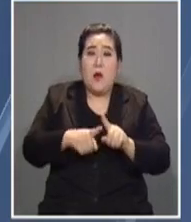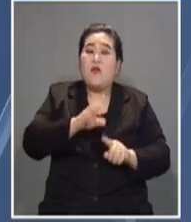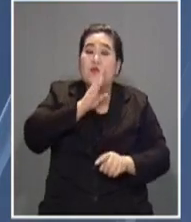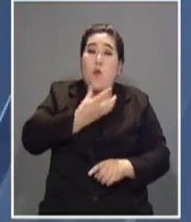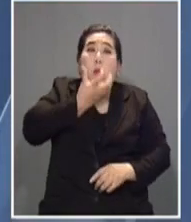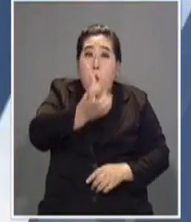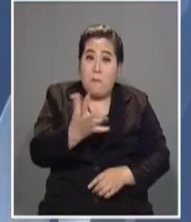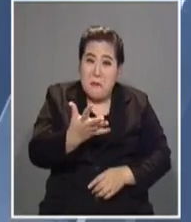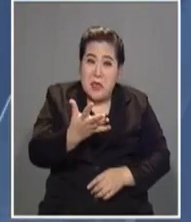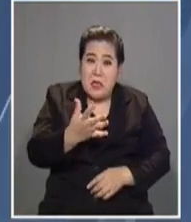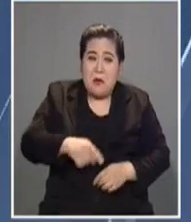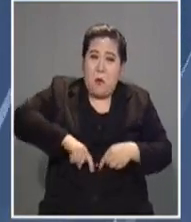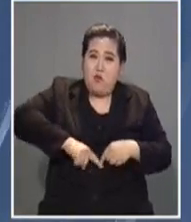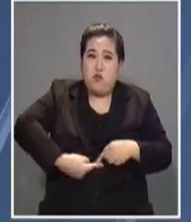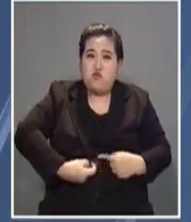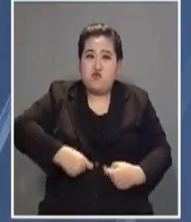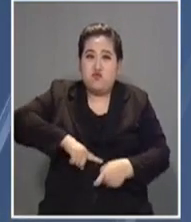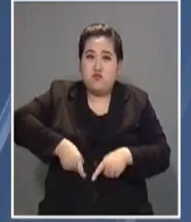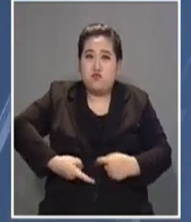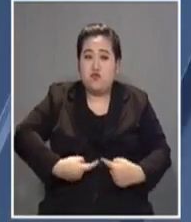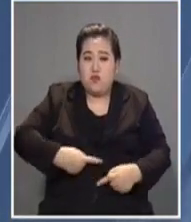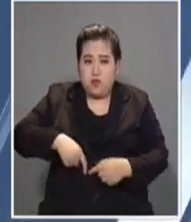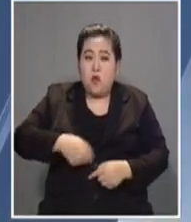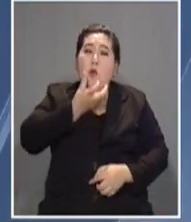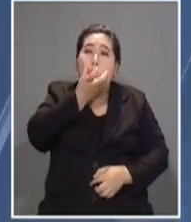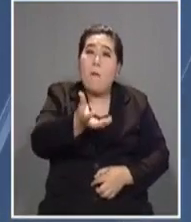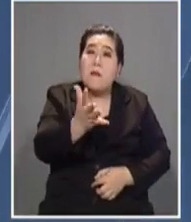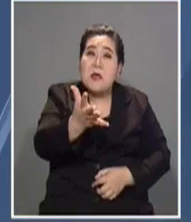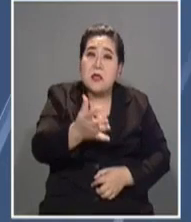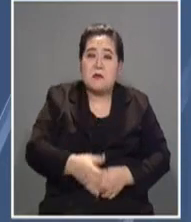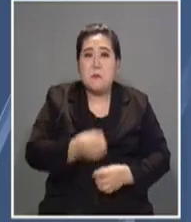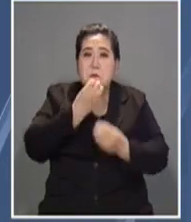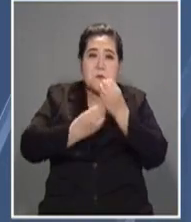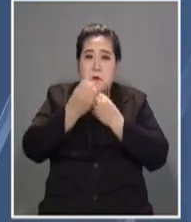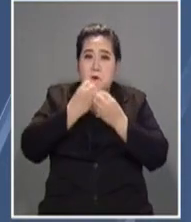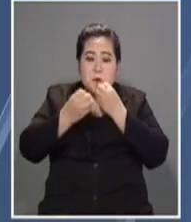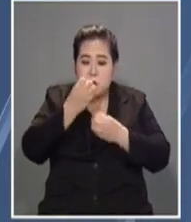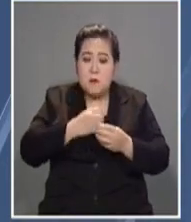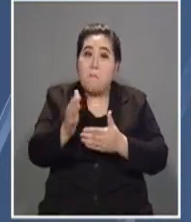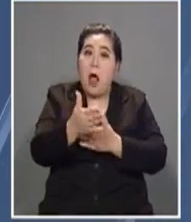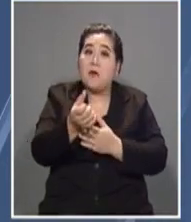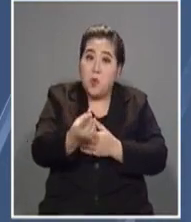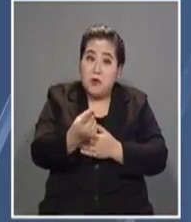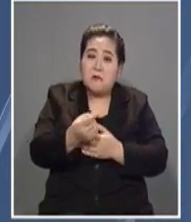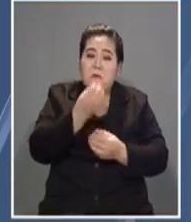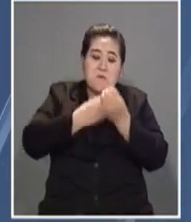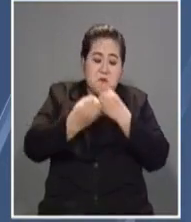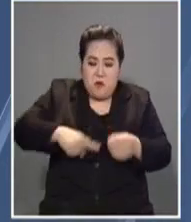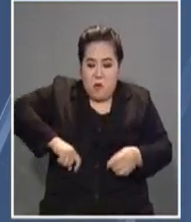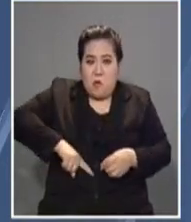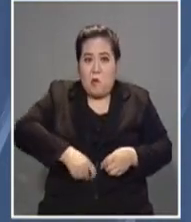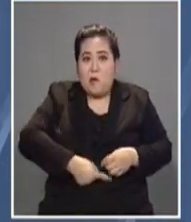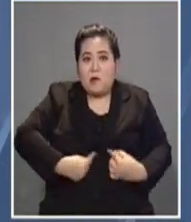ใช่ใช่อาเจียนออกอาจจะออกแต่ถ้าไม่ถูกขับออกนะฮ ะ มันจะช้อนชัยไป